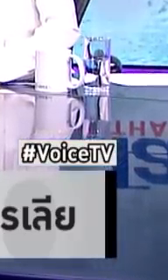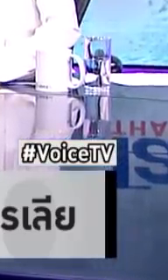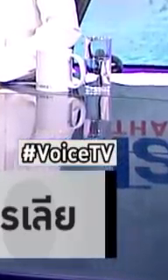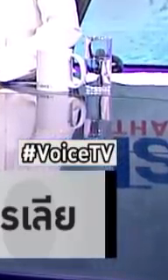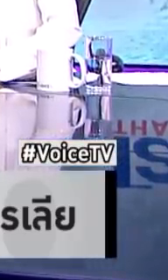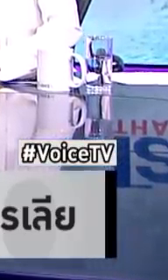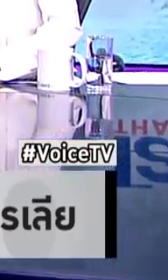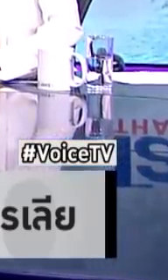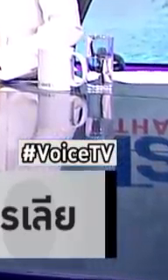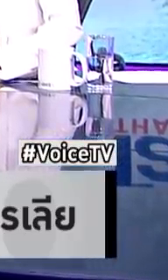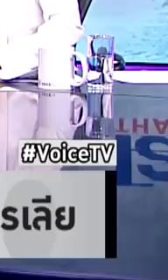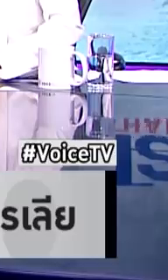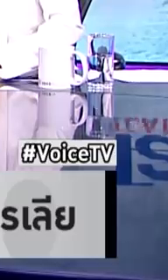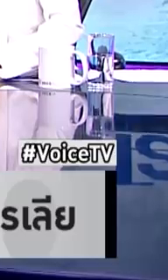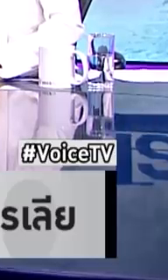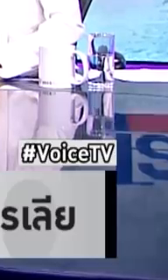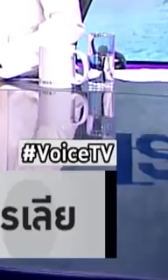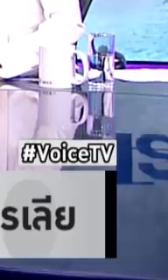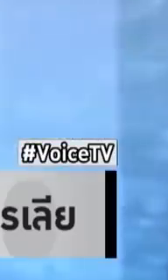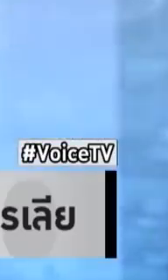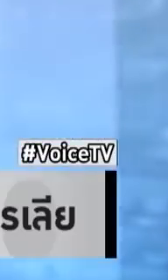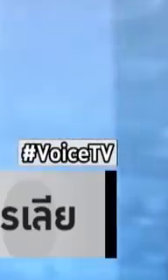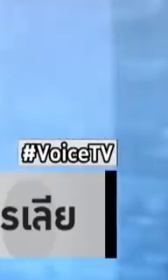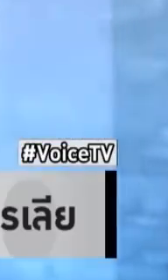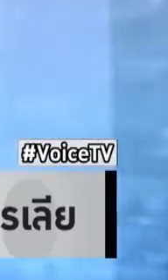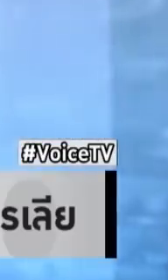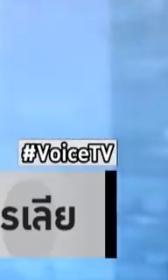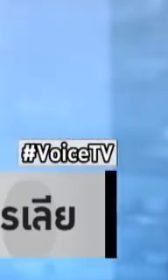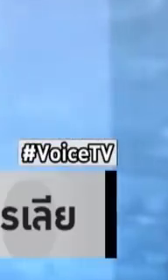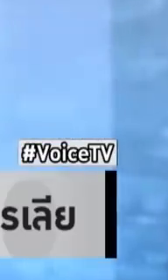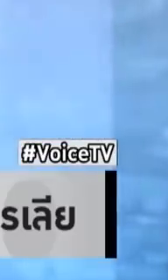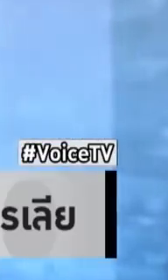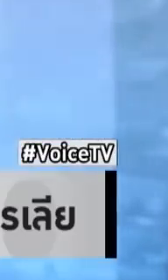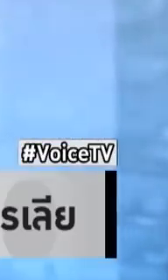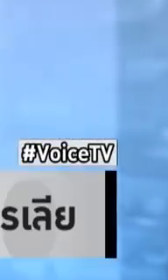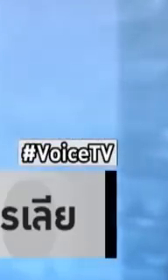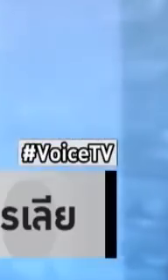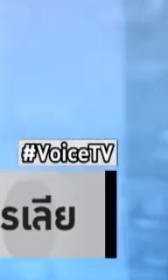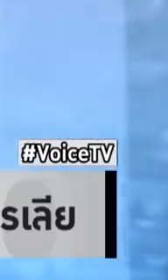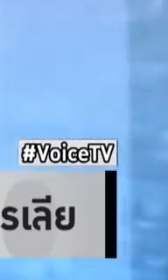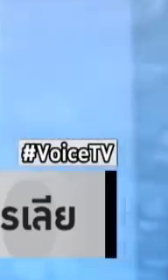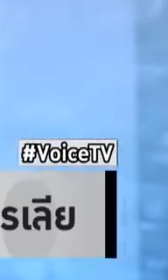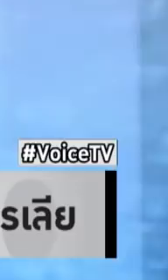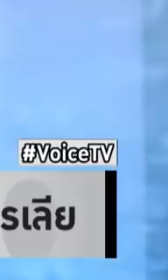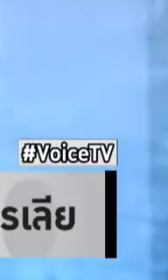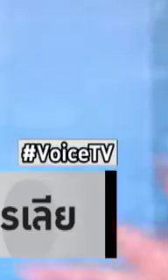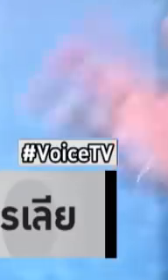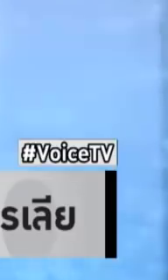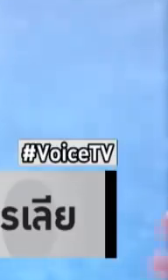องให้ปั๊มตาศาลมาแล้วก็คุณเอามาแปลเอกสารโดยกระทรวงการต่างประเทศแล้วก็เผยแพร่ทั้งฉบับภาษาไทยภาษาอังกฤษ